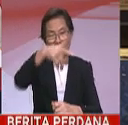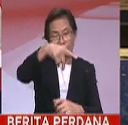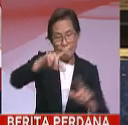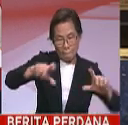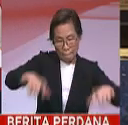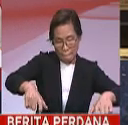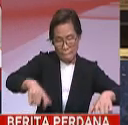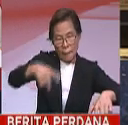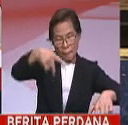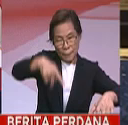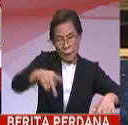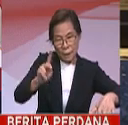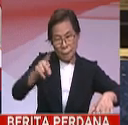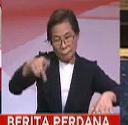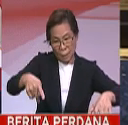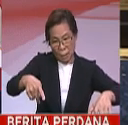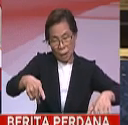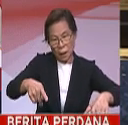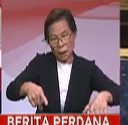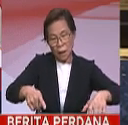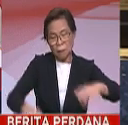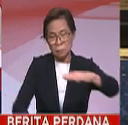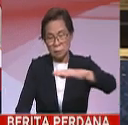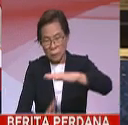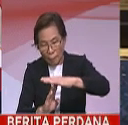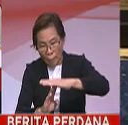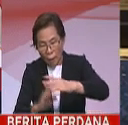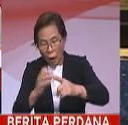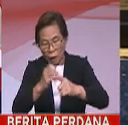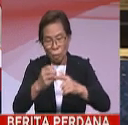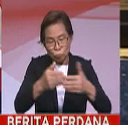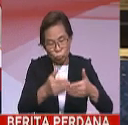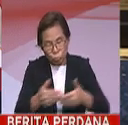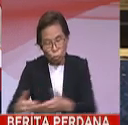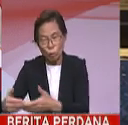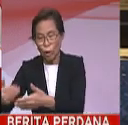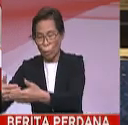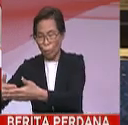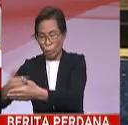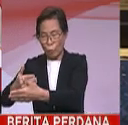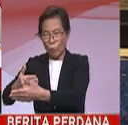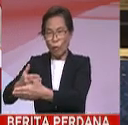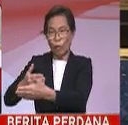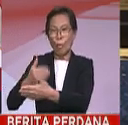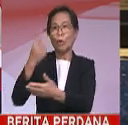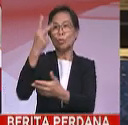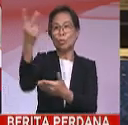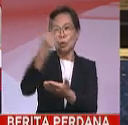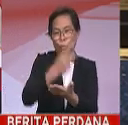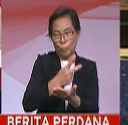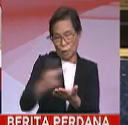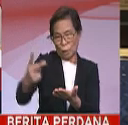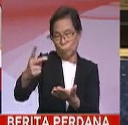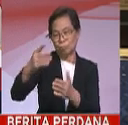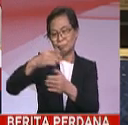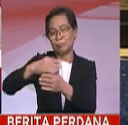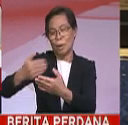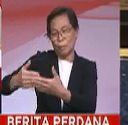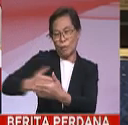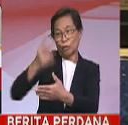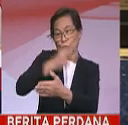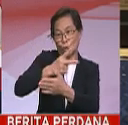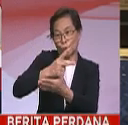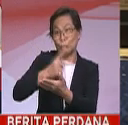PKP ini akan ditamatkan atau diteruskan sebelum tempoh 2 minggu berkenaan ini tamat.